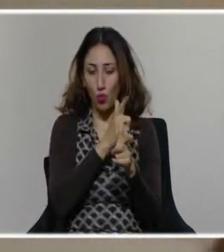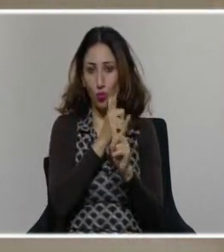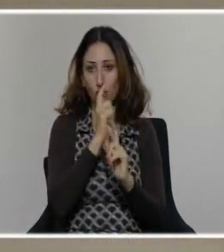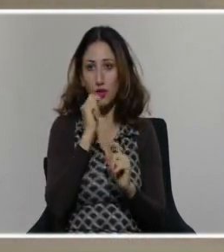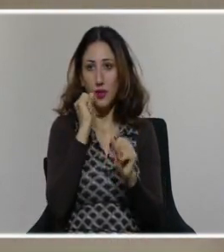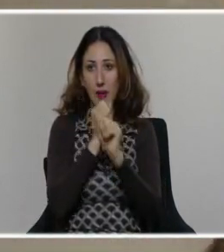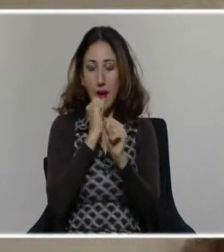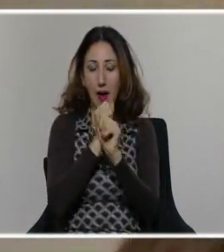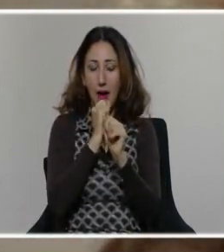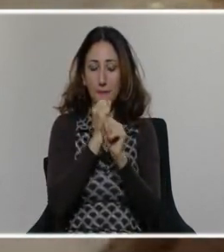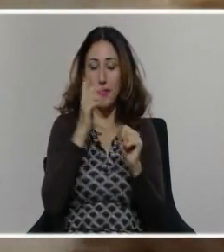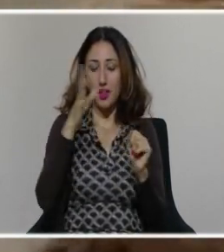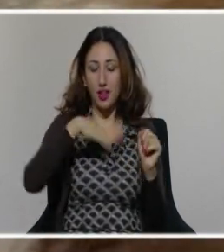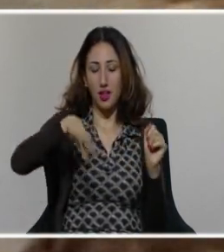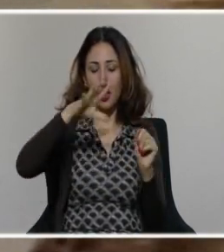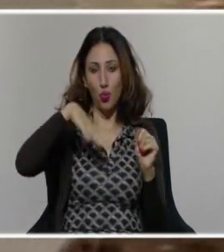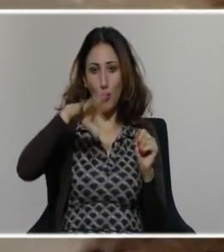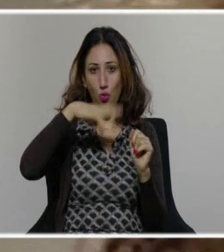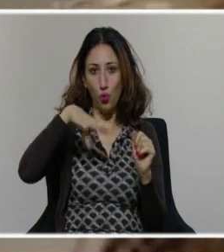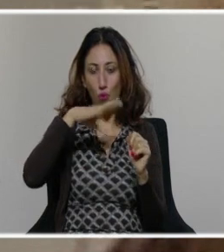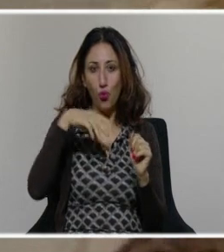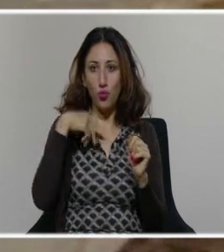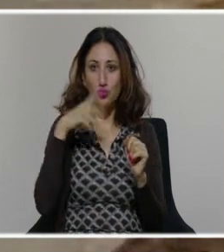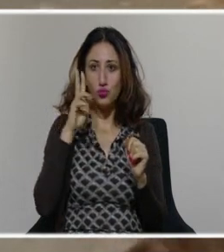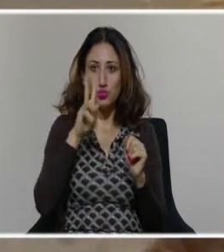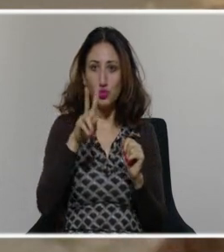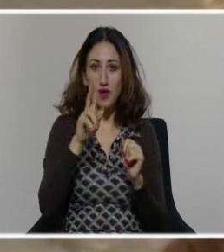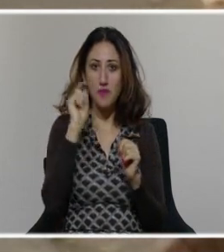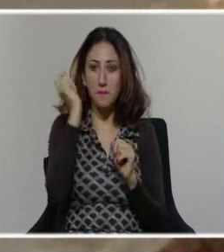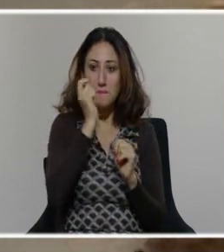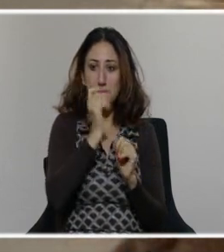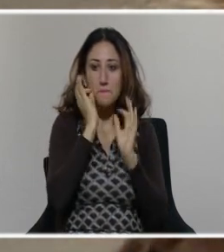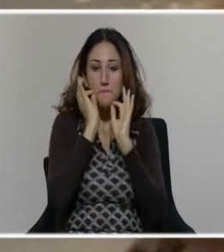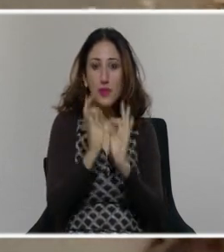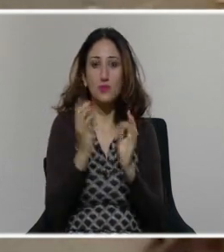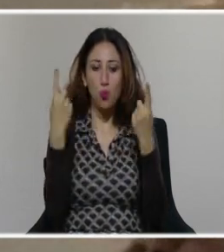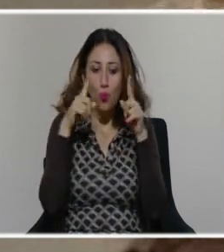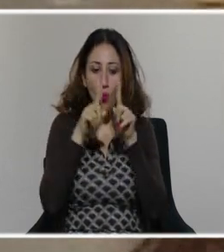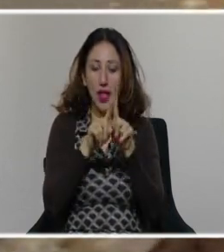والعمل ككل كان فيه كان منسوب بشكل حلو قوي.